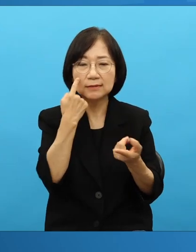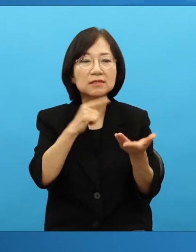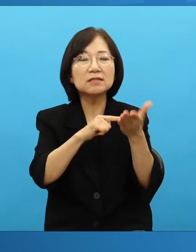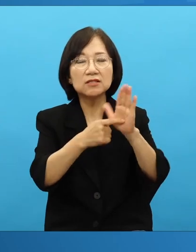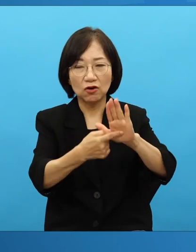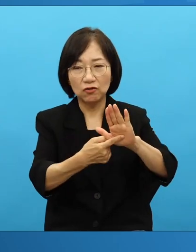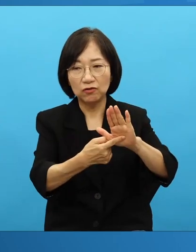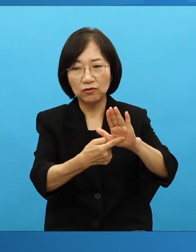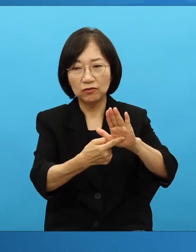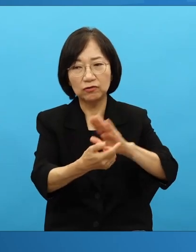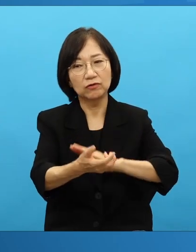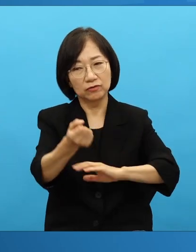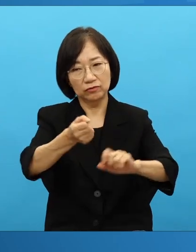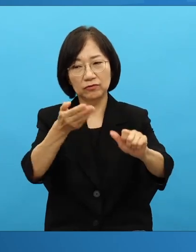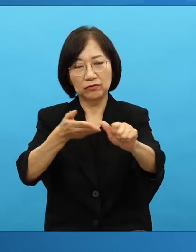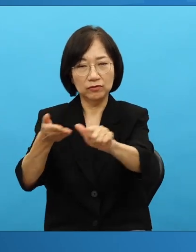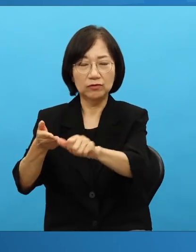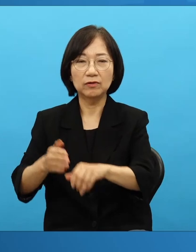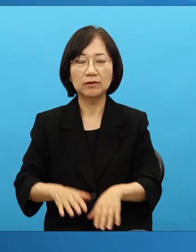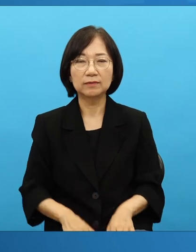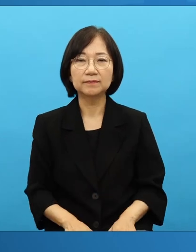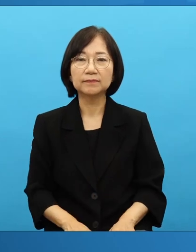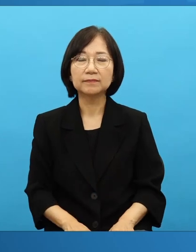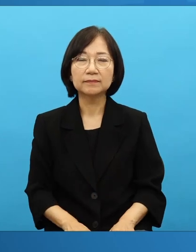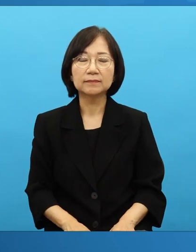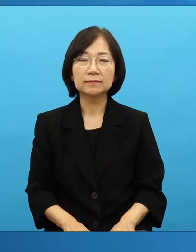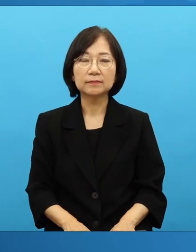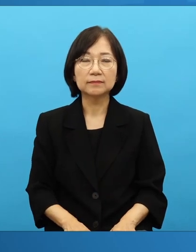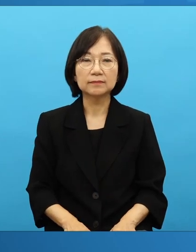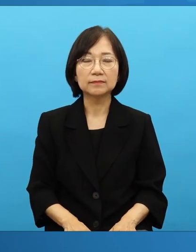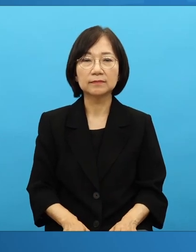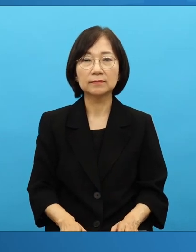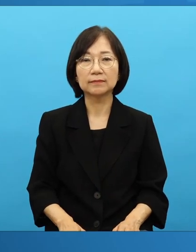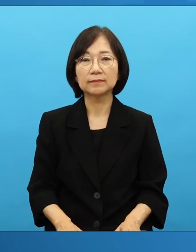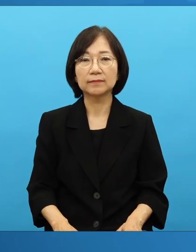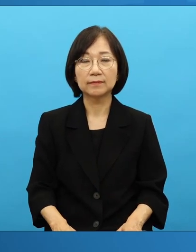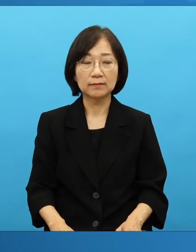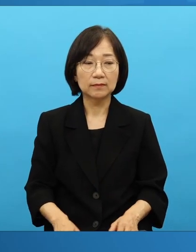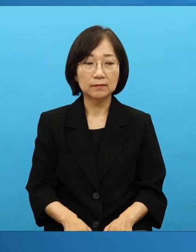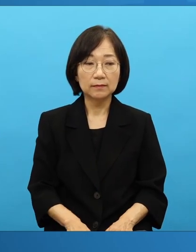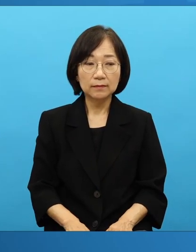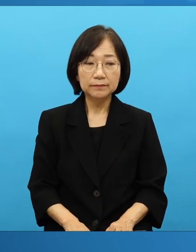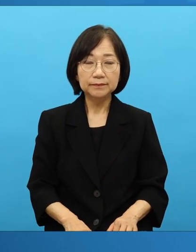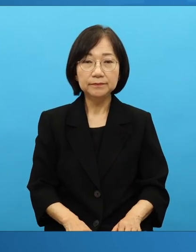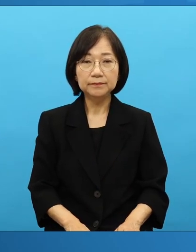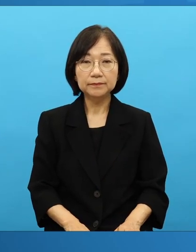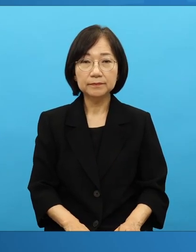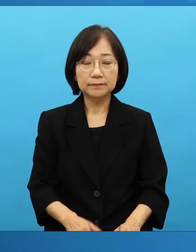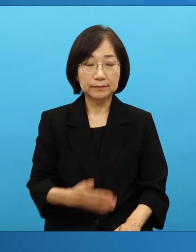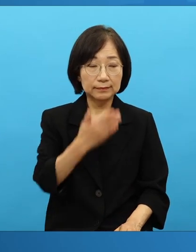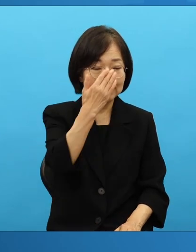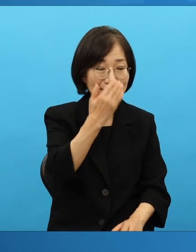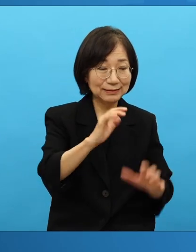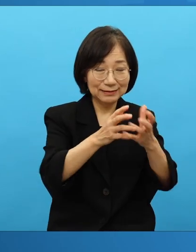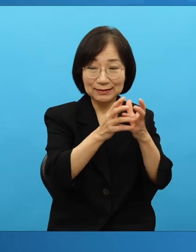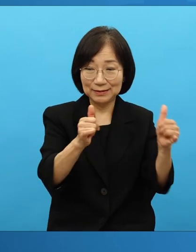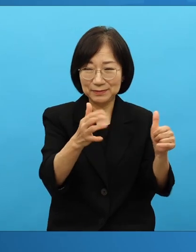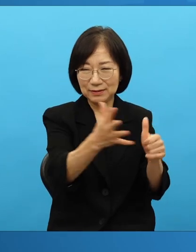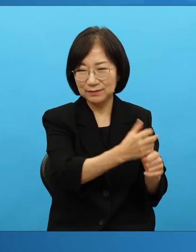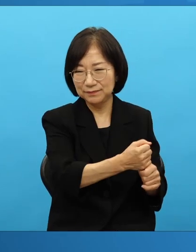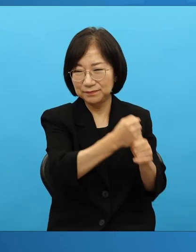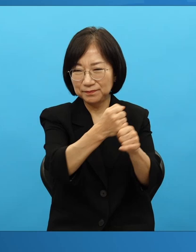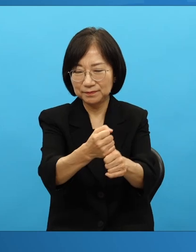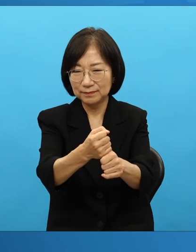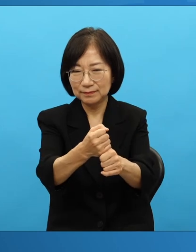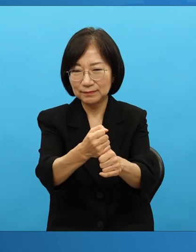拿着圣经的证据，话语的证据。 말씀은 뭡니까? 话语是什么呢? 이스라엘 민족이 애굽으로 노예로 갔지만은 망할 수